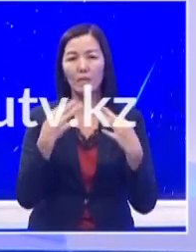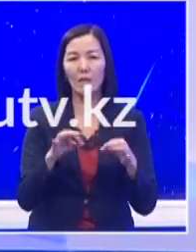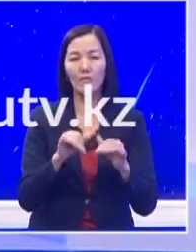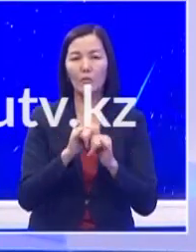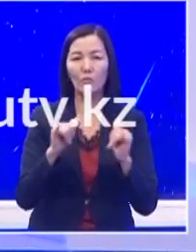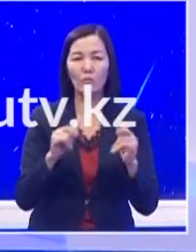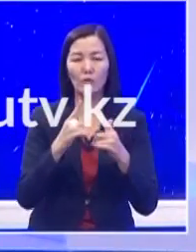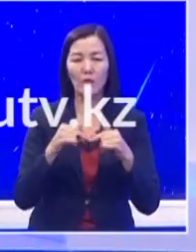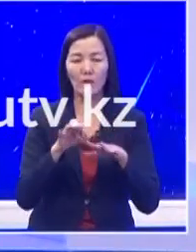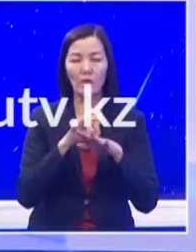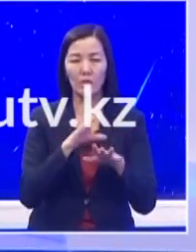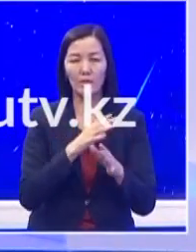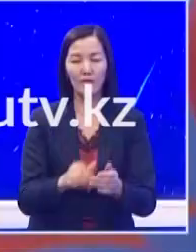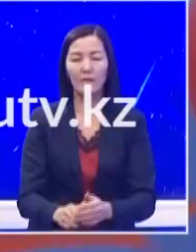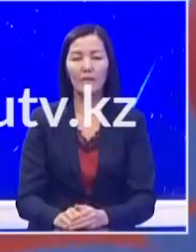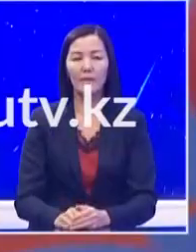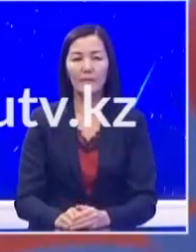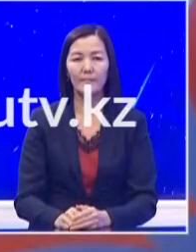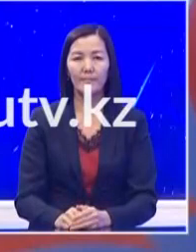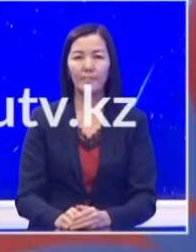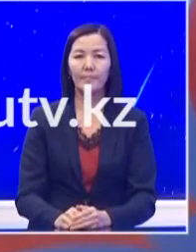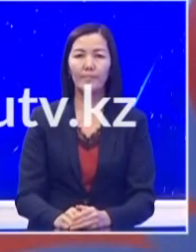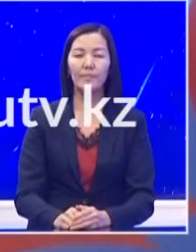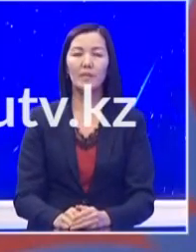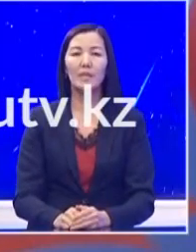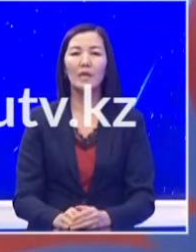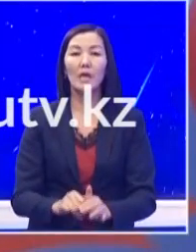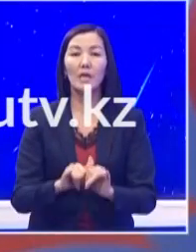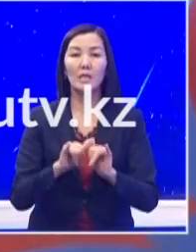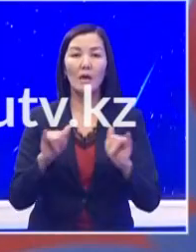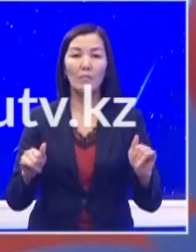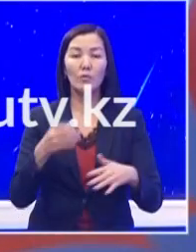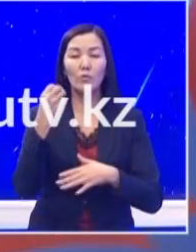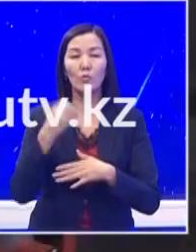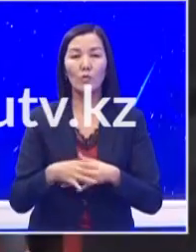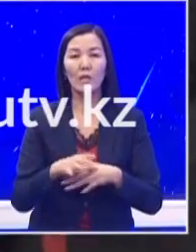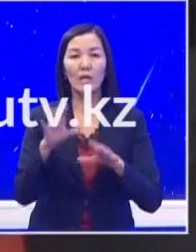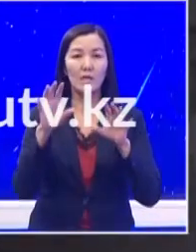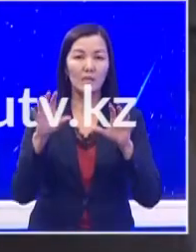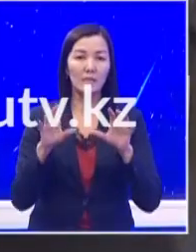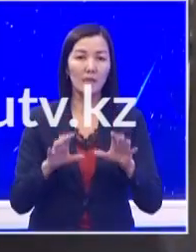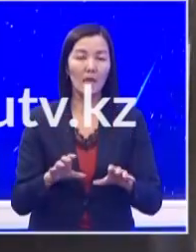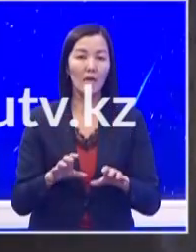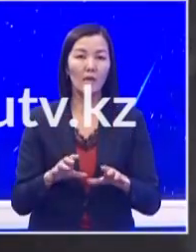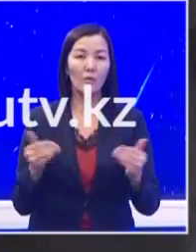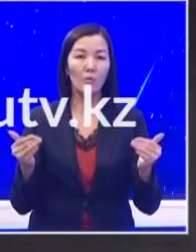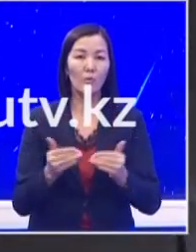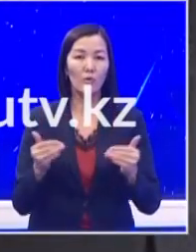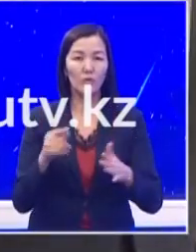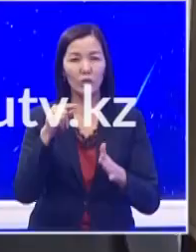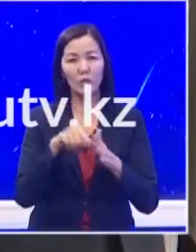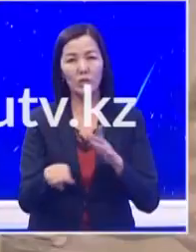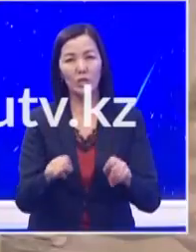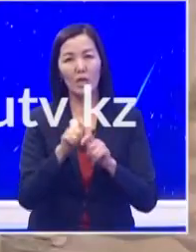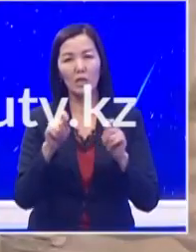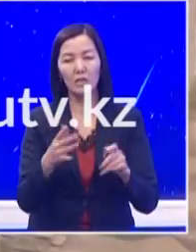дамыту орталығы ұйымдастырды. Мектептен тыс дамыту орталығы Талдықорған заң колледжі базасында бой көтеріп отыр. Ол спорттың 5 түрін қамтиды.